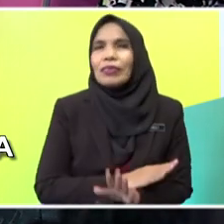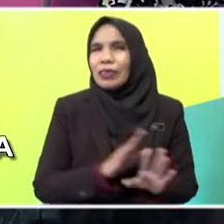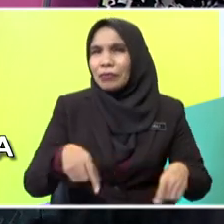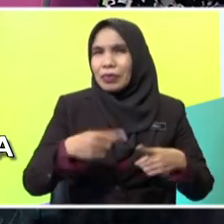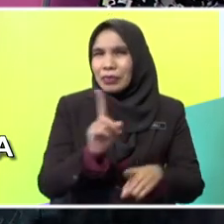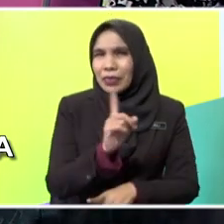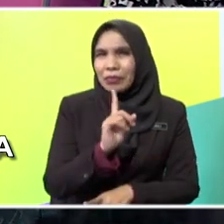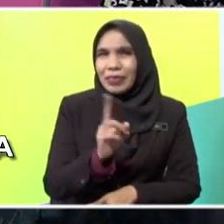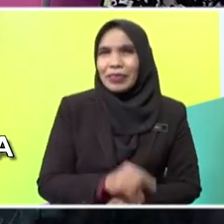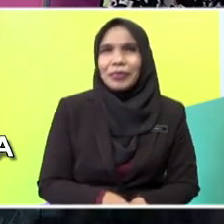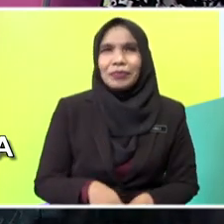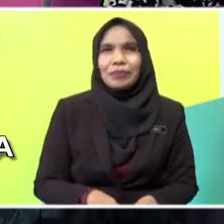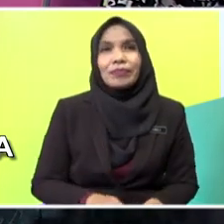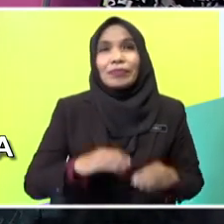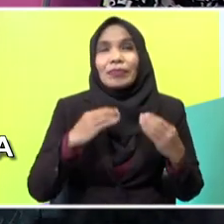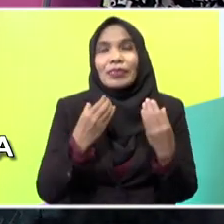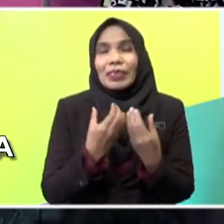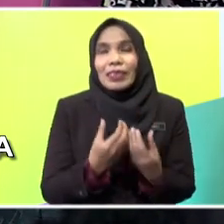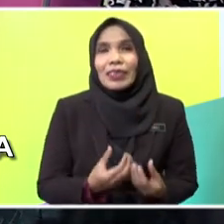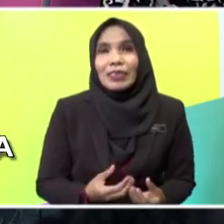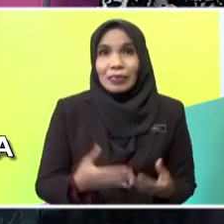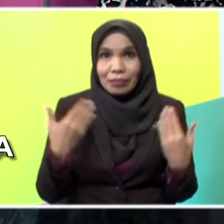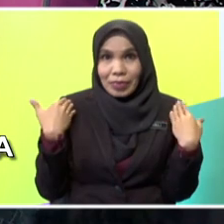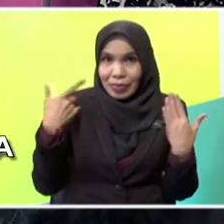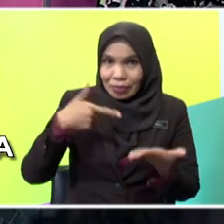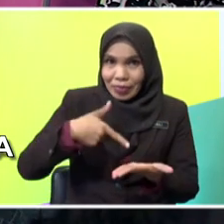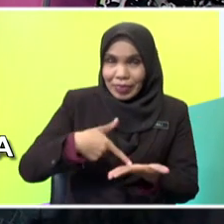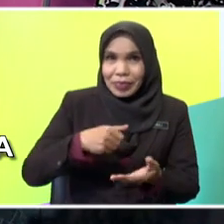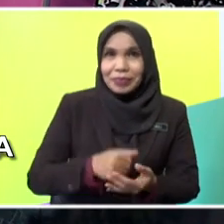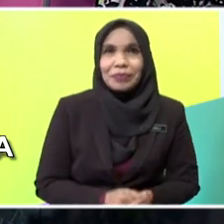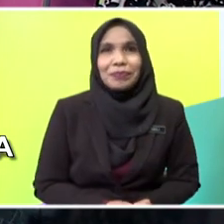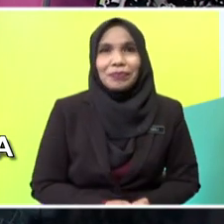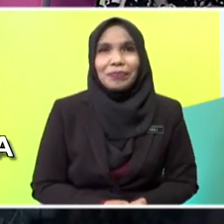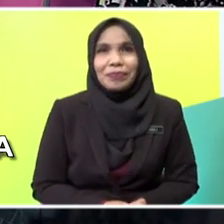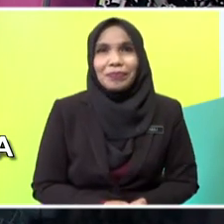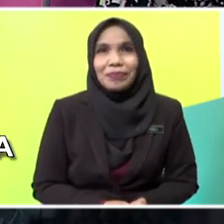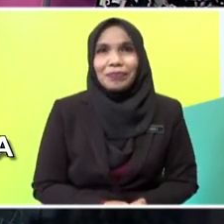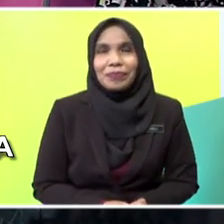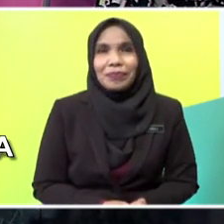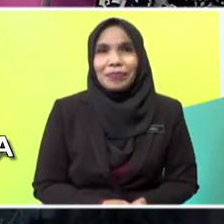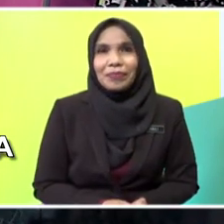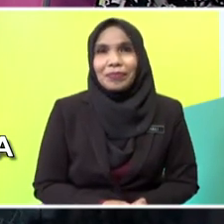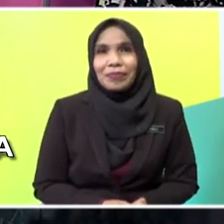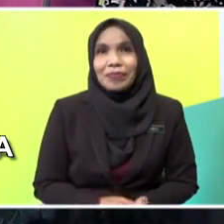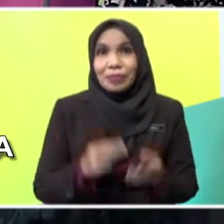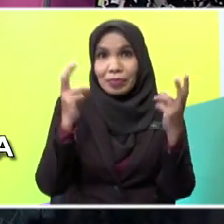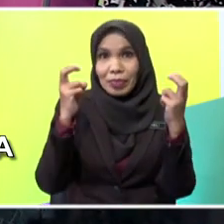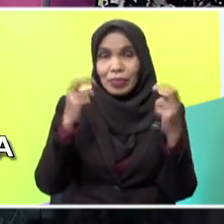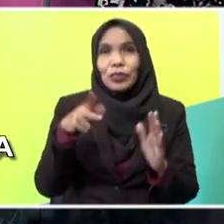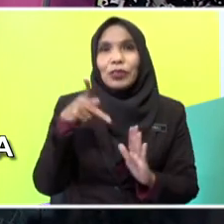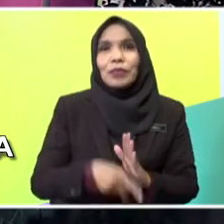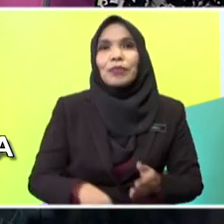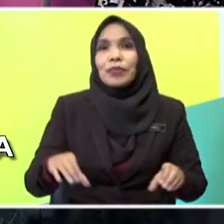mana-mana. Kelas akan diteruskan sekejap sahaja lagi dengan topik pembelajaran hari ini, pembuatan pakaian wanita